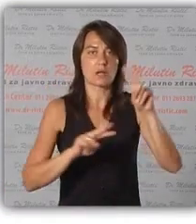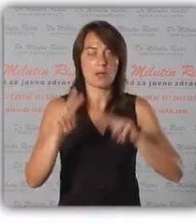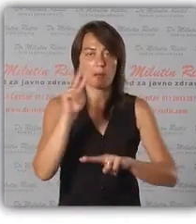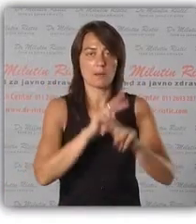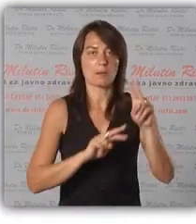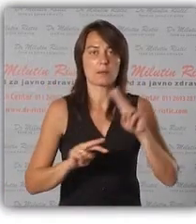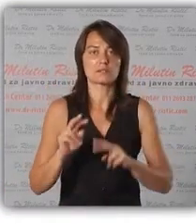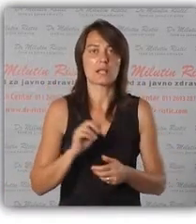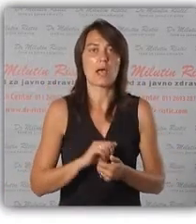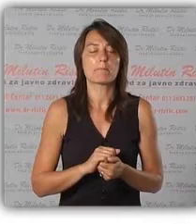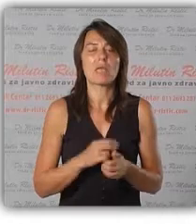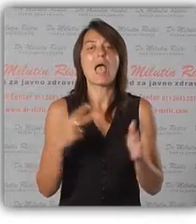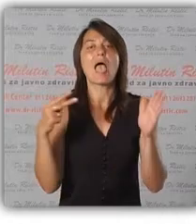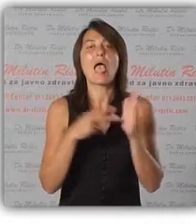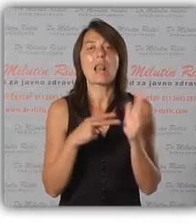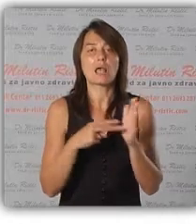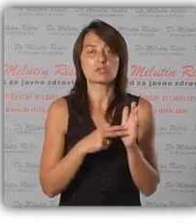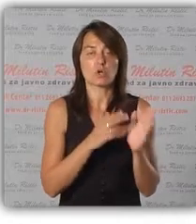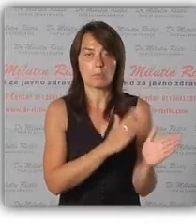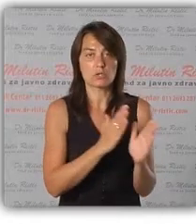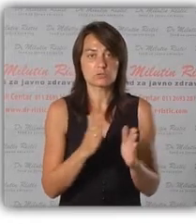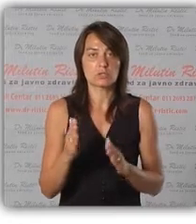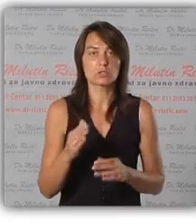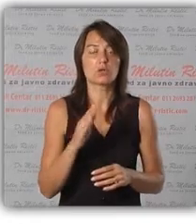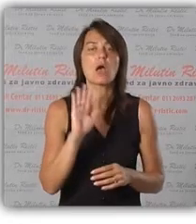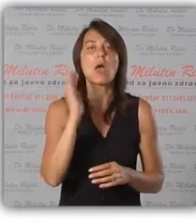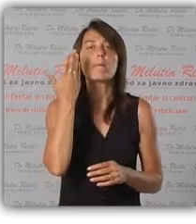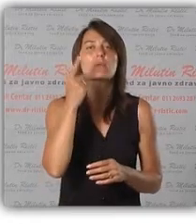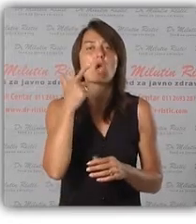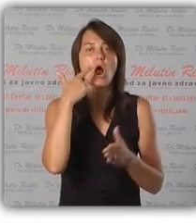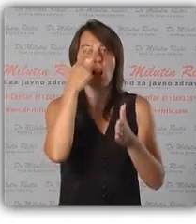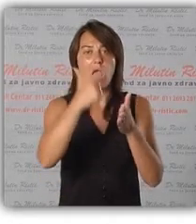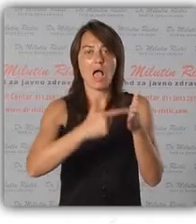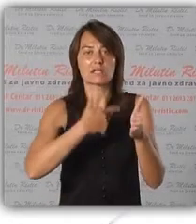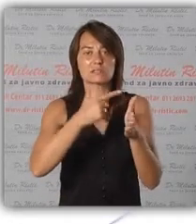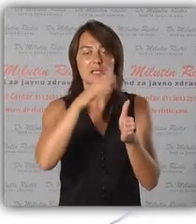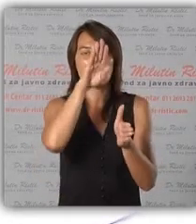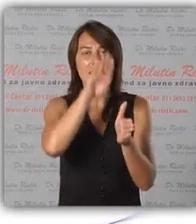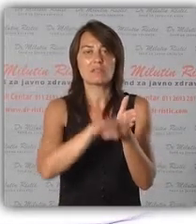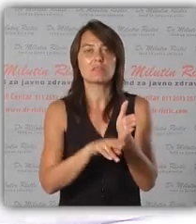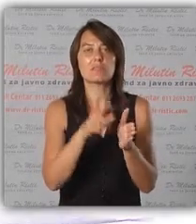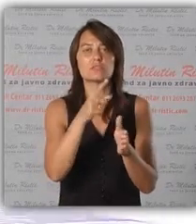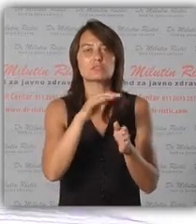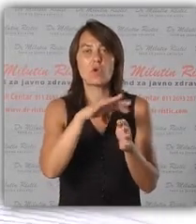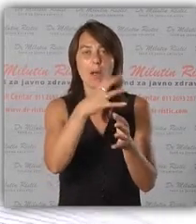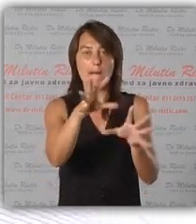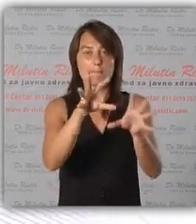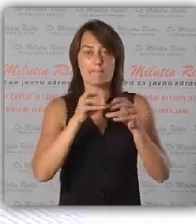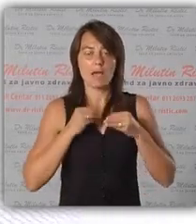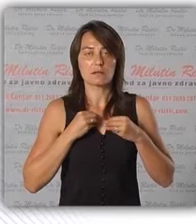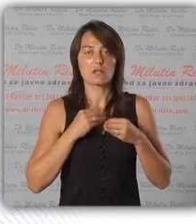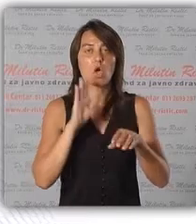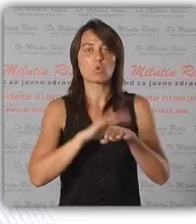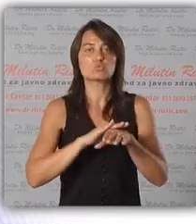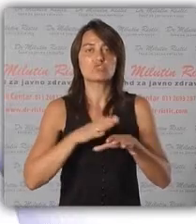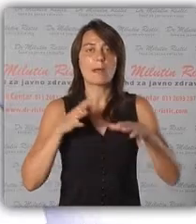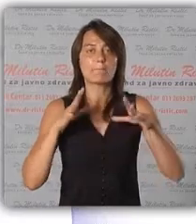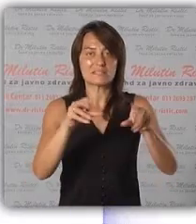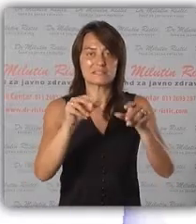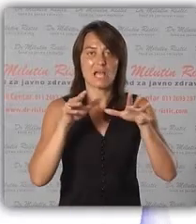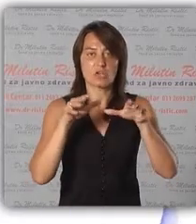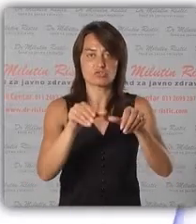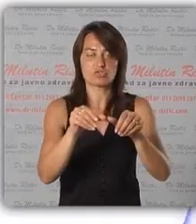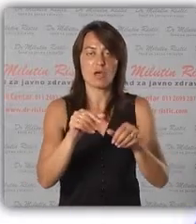ultrazvučna terapija, odnosno sonoforeza, elektroprocedure, biostimulativni laser, niskofrekventni magnet,